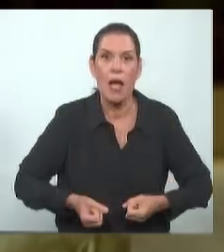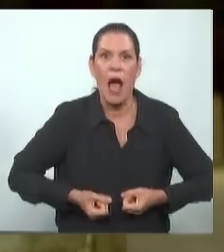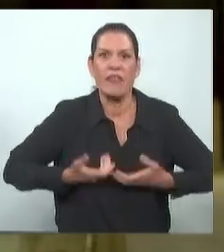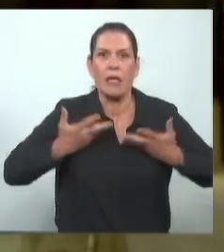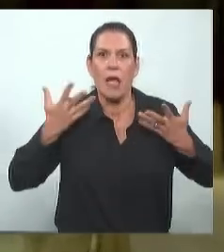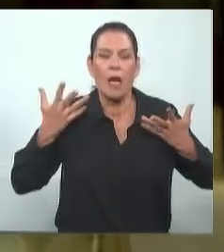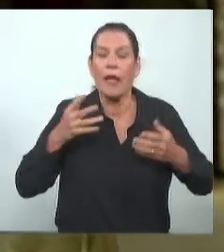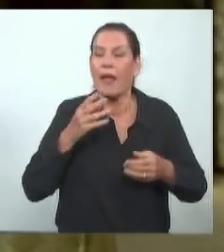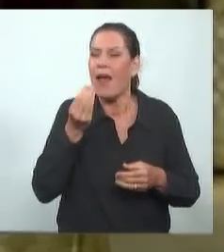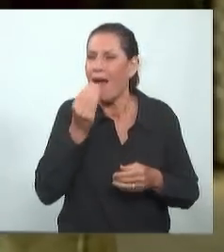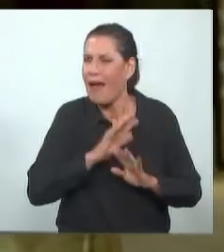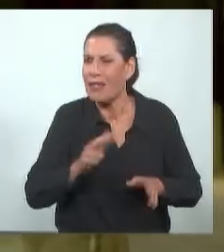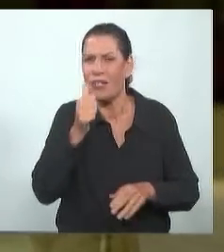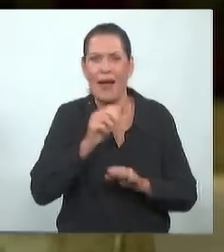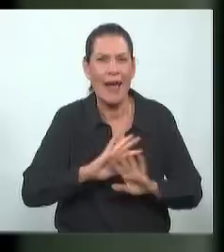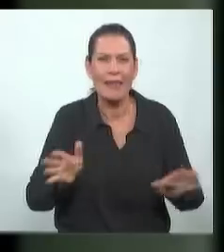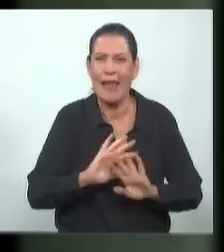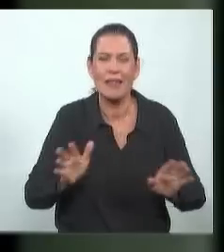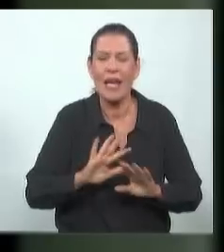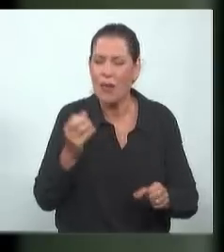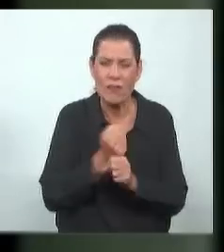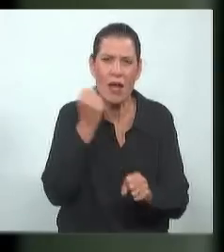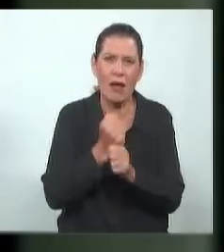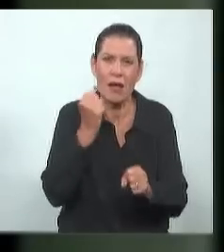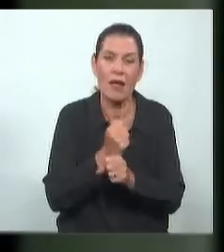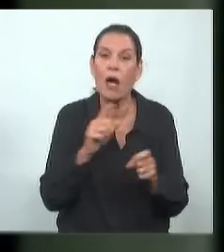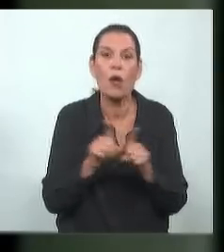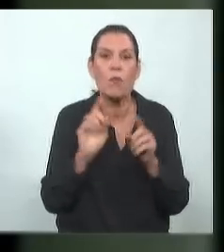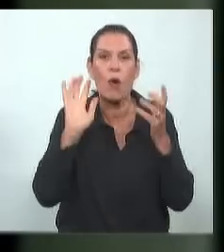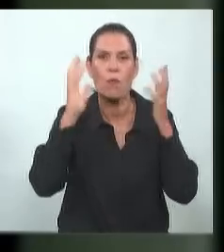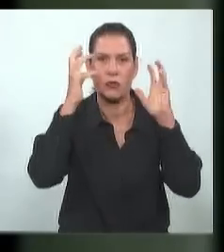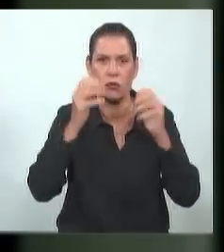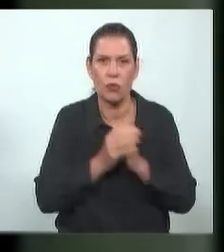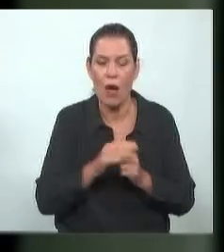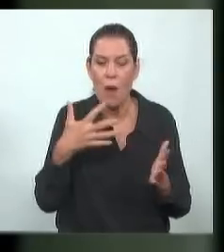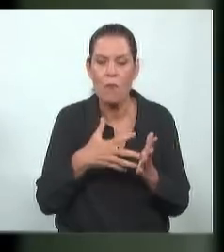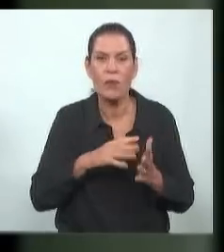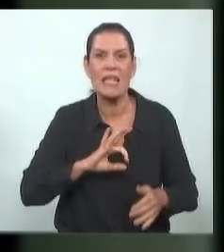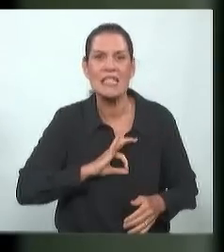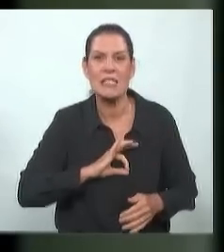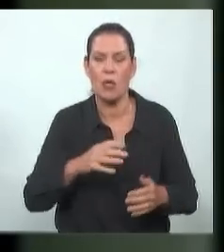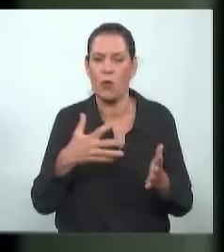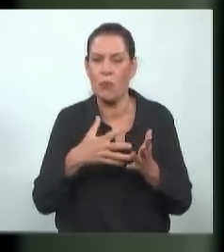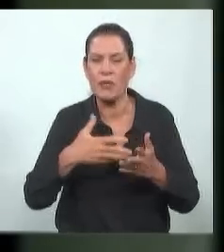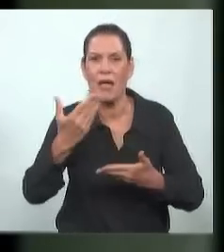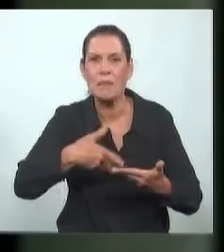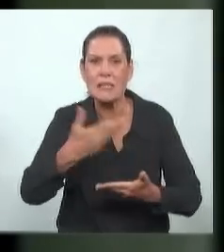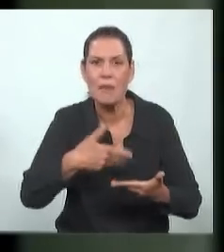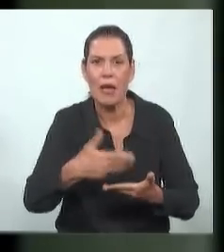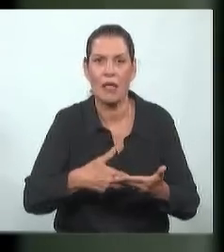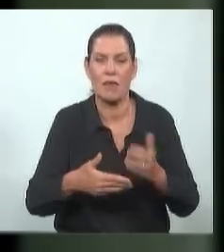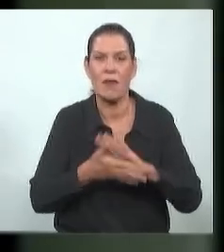מה זה לשתות, אתה מתחיל לעבוד כמו משוגע. לבדוק דיסקיות, לבדוק מסמכים ולהתחיל לבצע